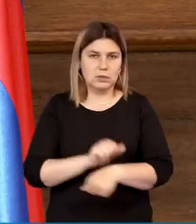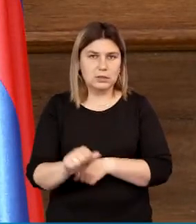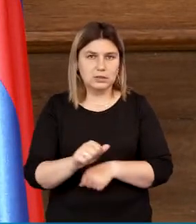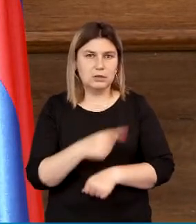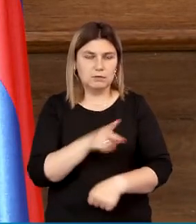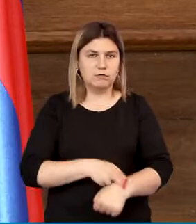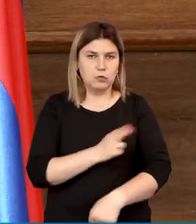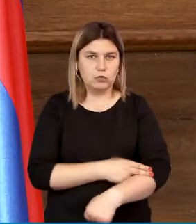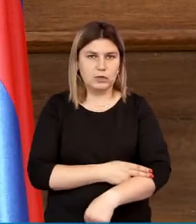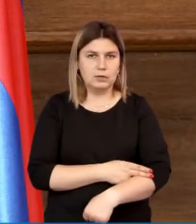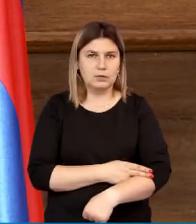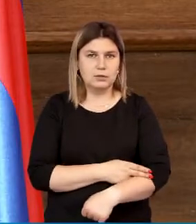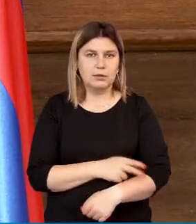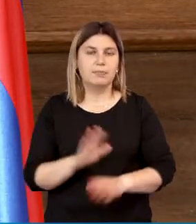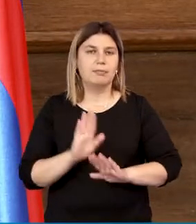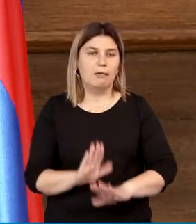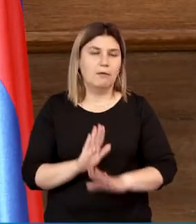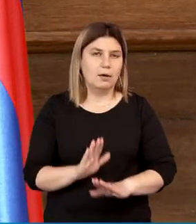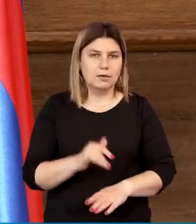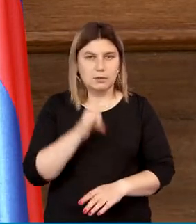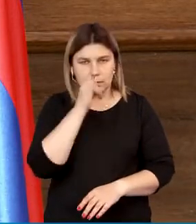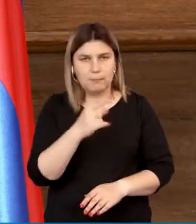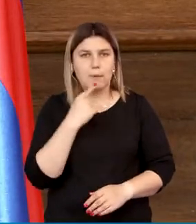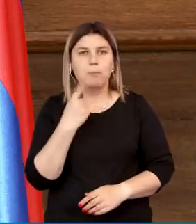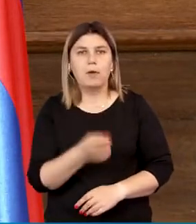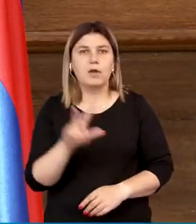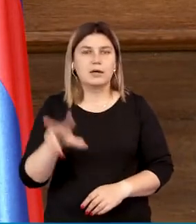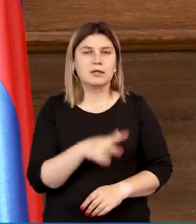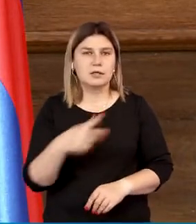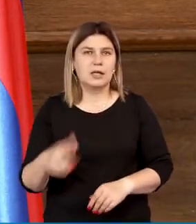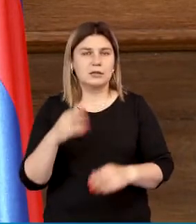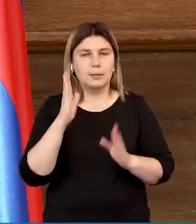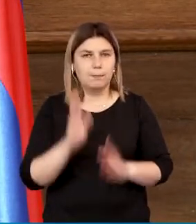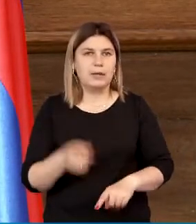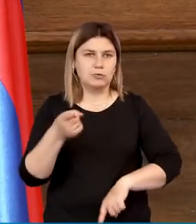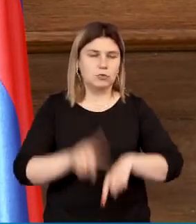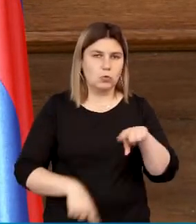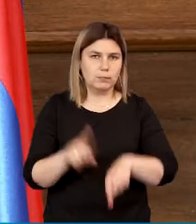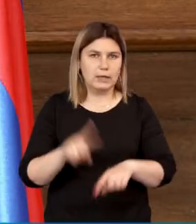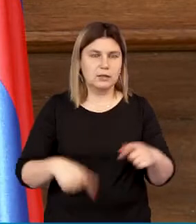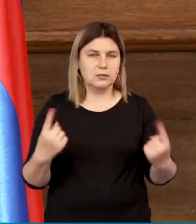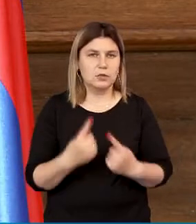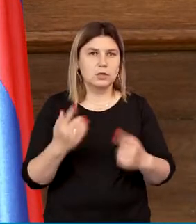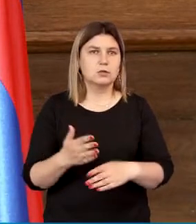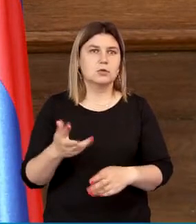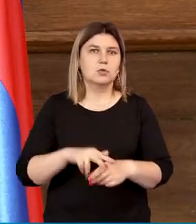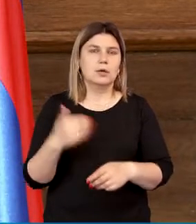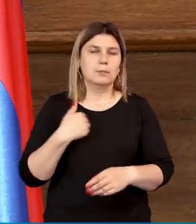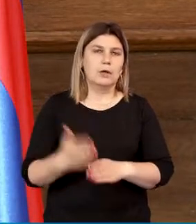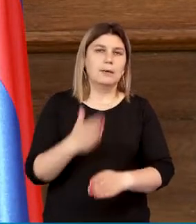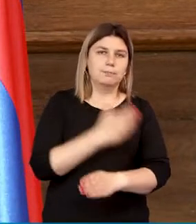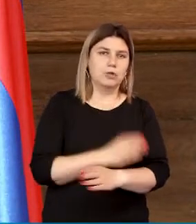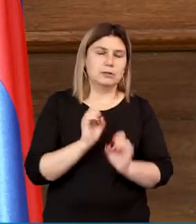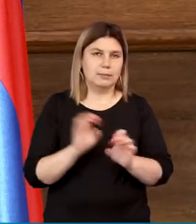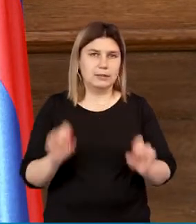w urzędzie, więc niestety nie mogę powiedzieć, kiedy ta sytuacja wróci do pełnej normalności, z którą mieliśmy do czynienia przed okresem